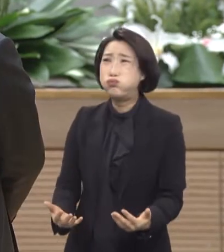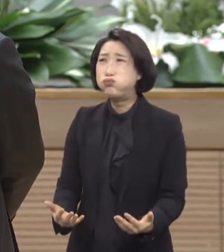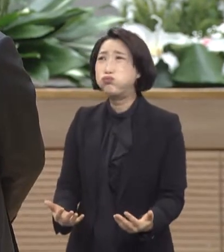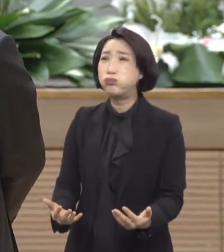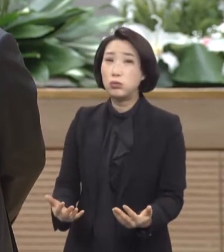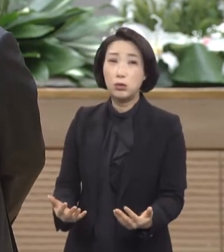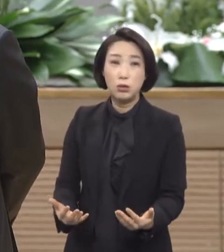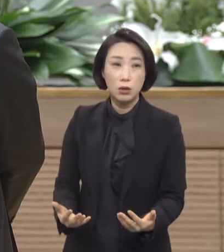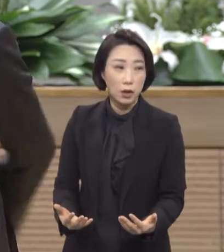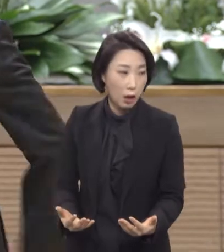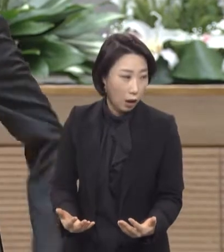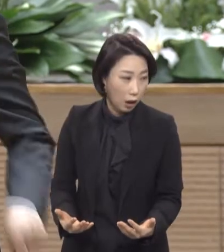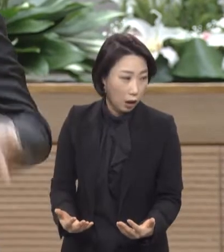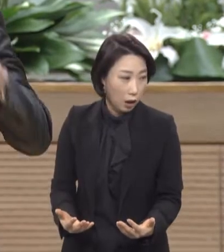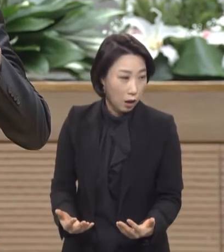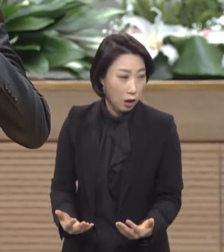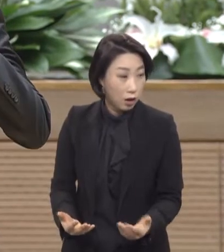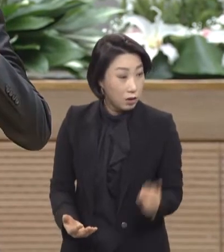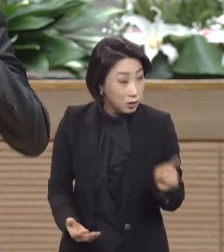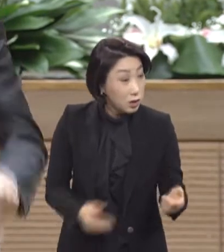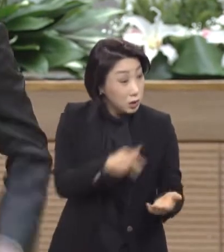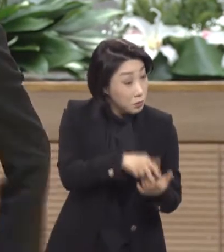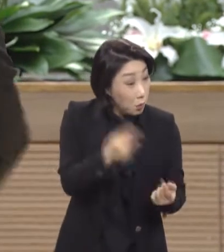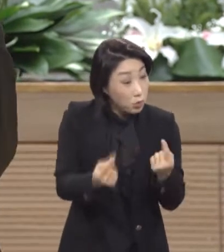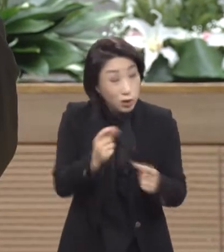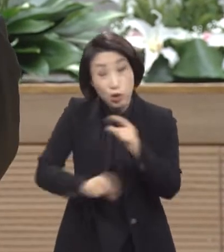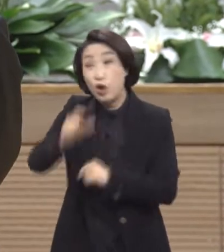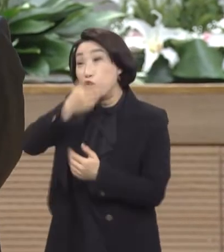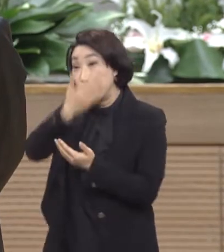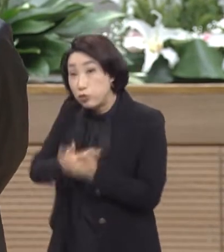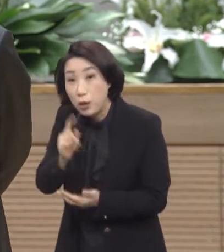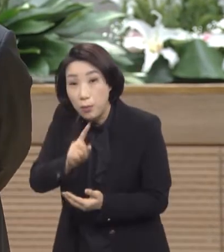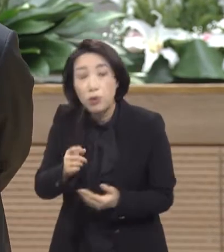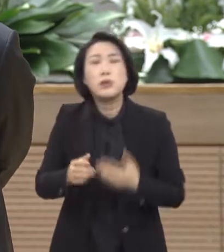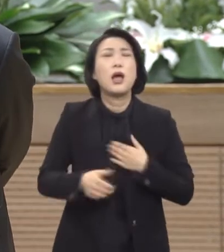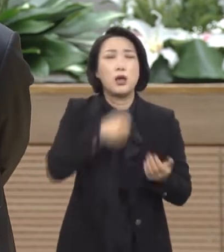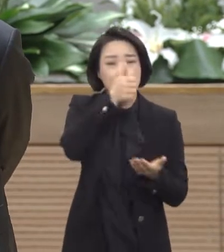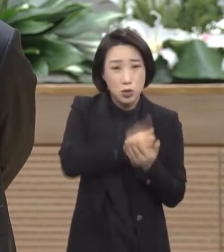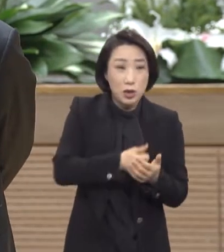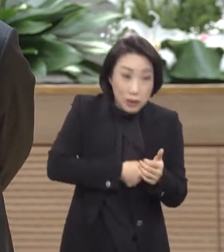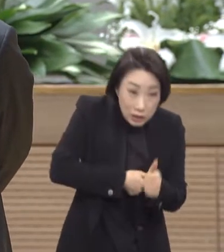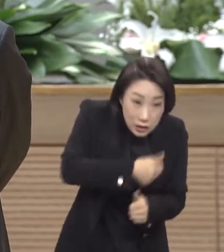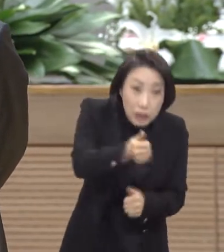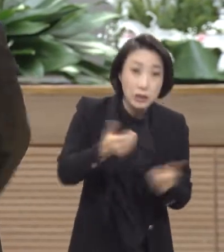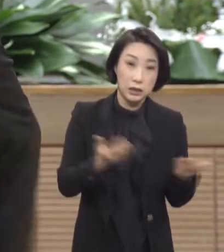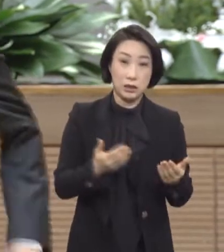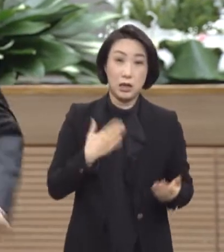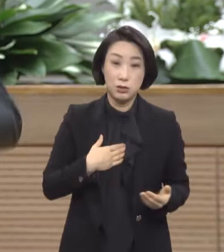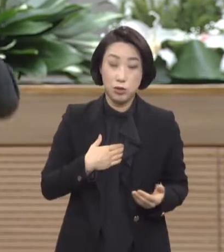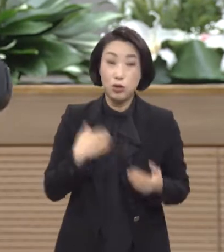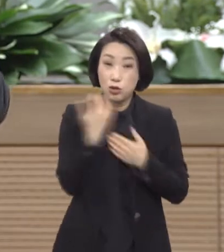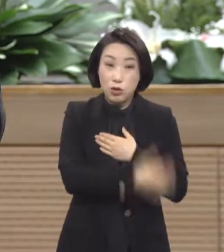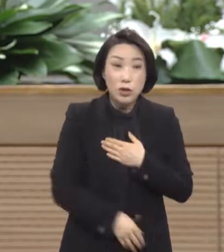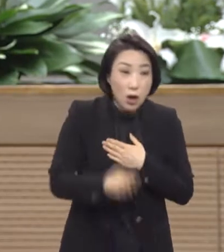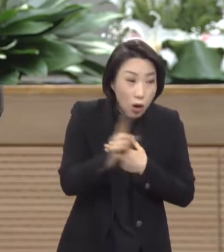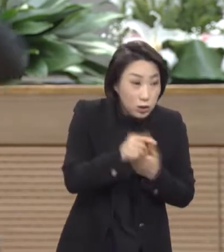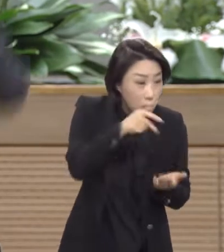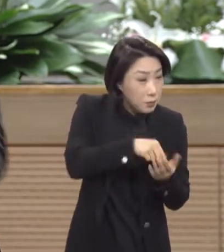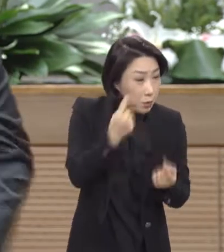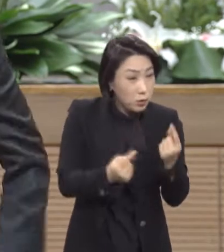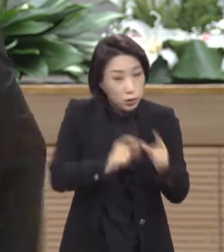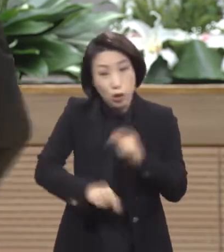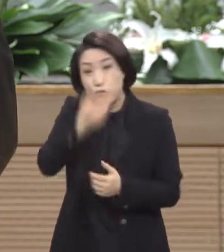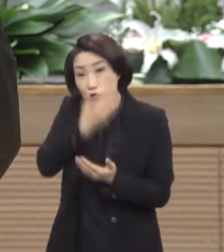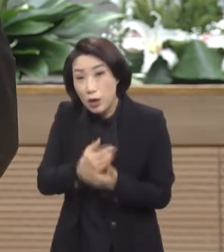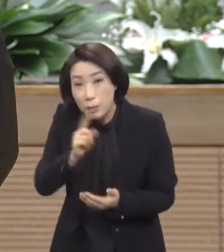하냐? 네 사정보다 큰 것이 죄를 이기는 거야. 육신의 어떤 사정보다